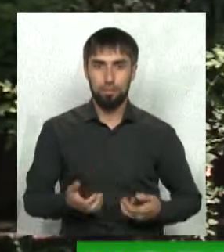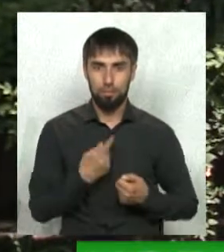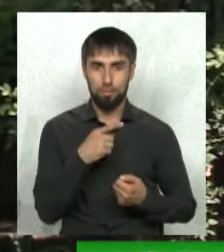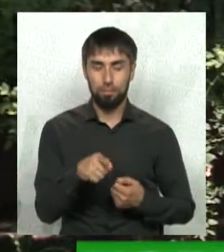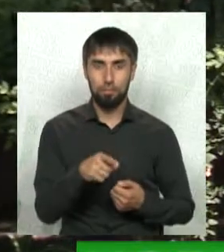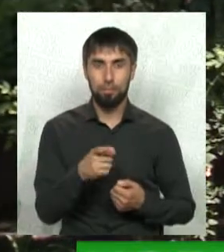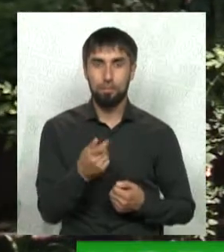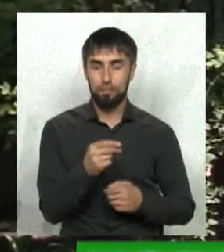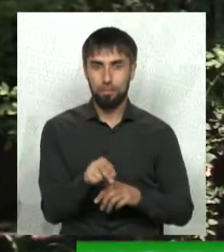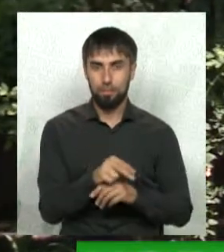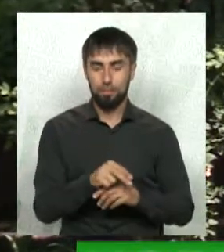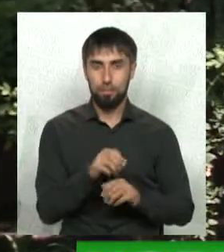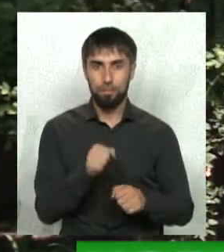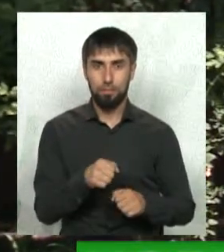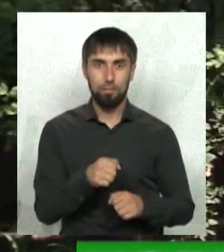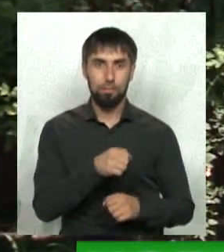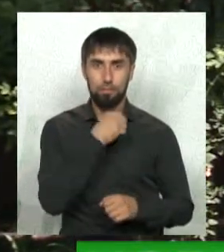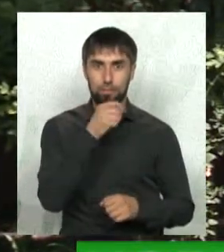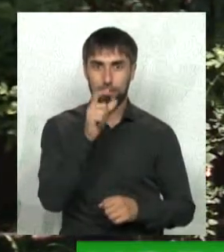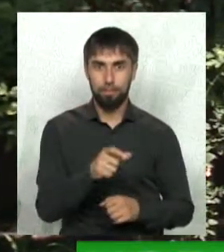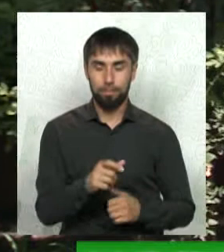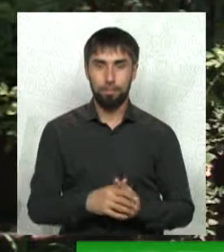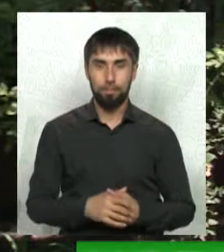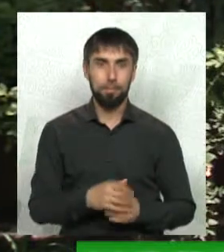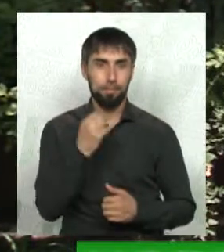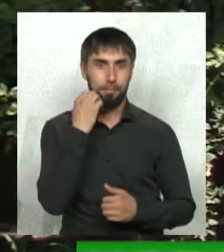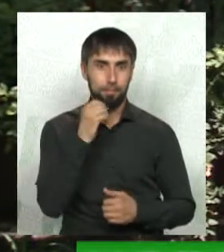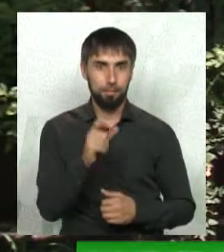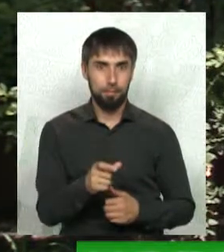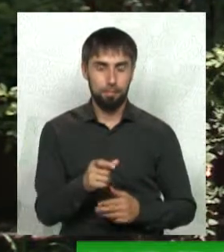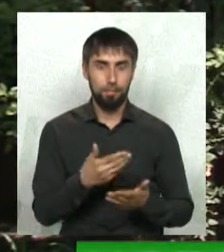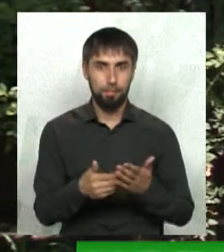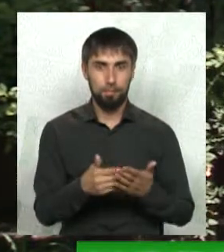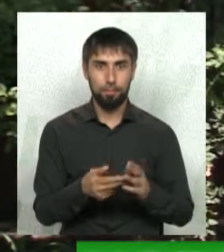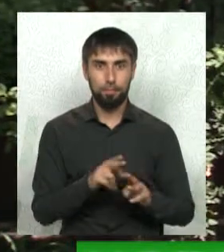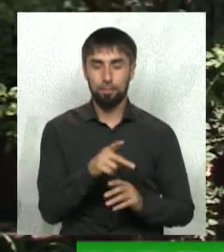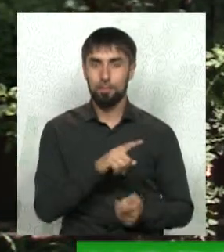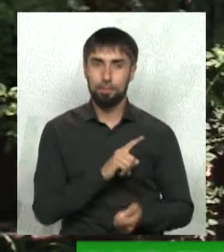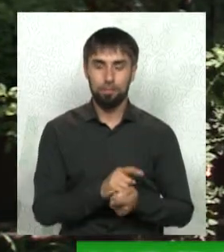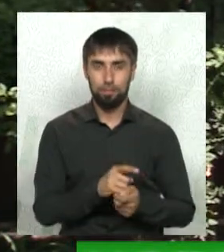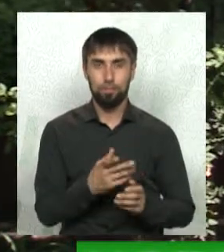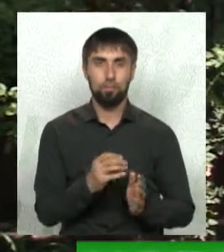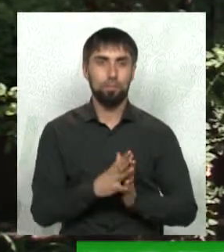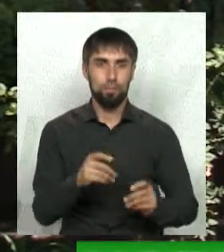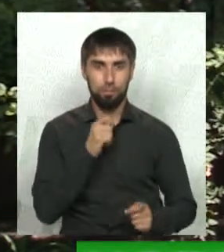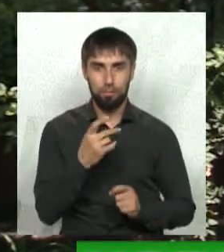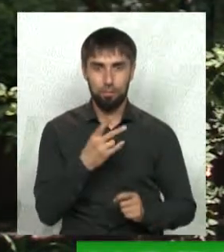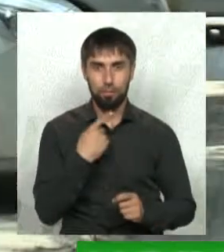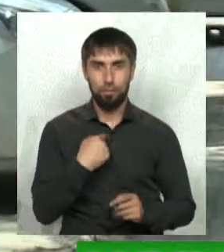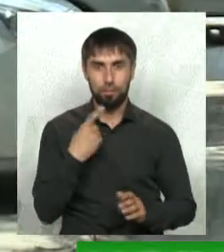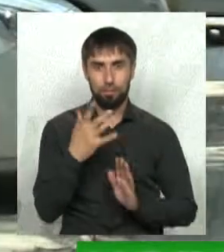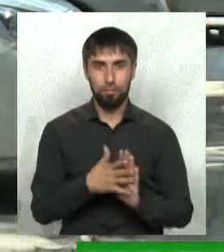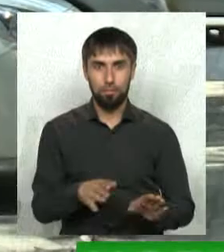цигик эзик дарб дэйох нахади, уахкаво сэга мухул геттер лорвал веж муахтиги йох, ишт хамдых аскэр